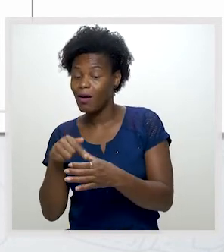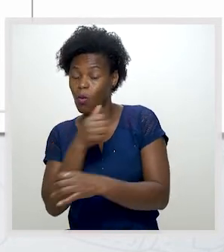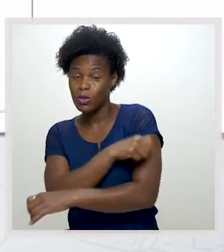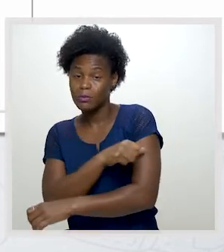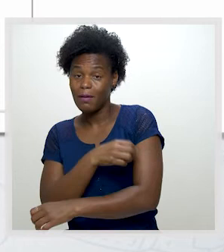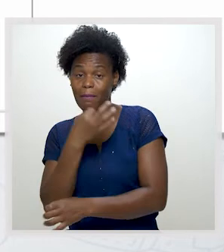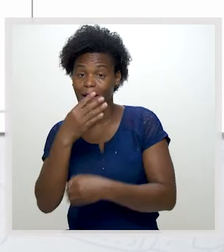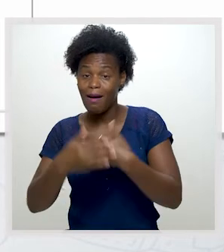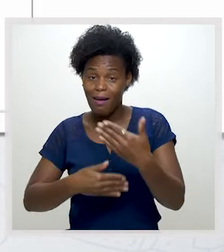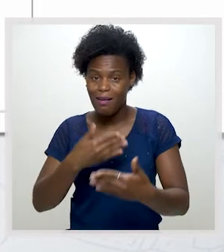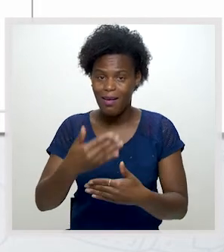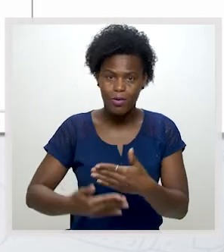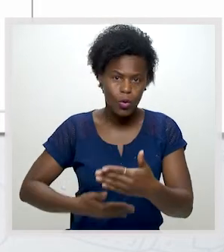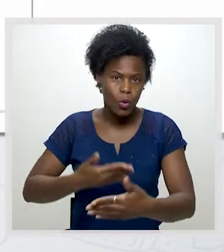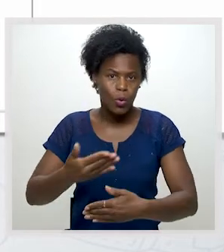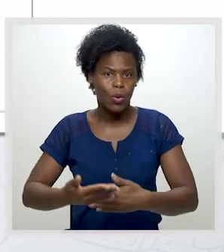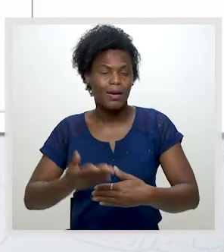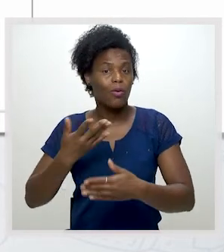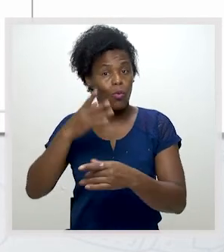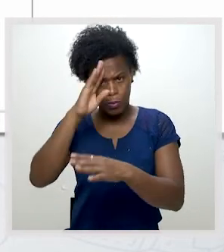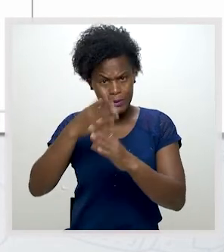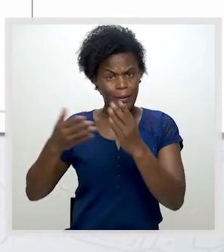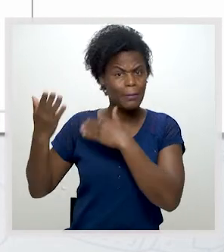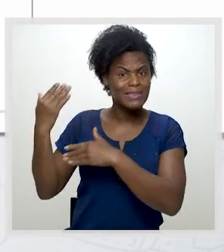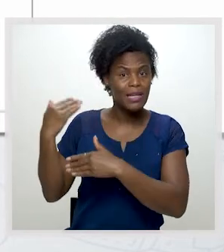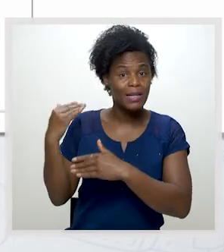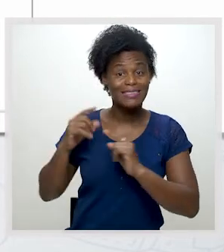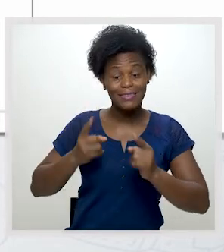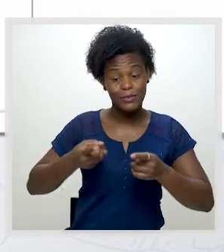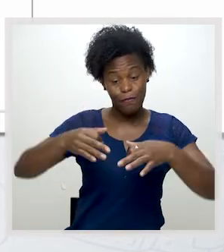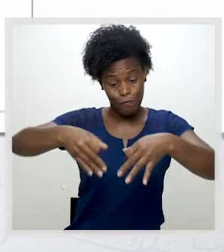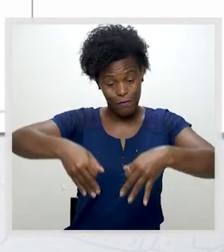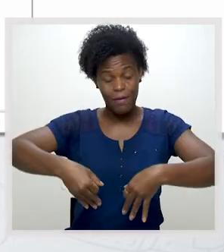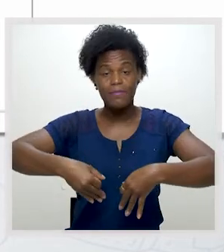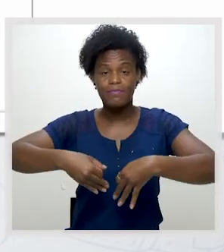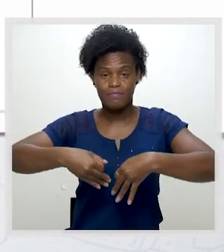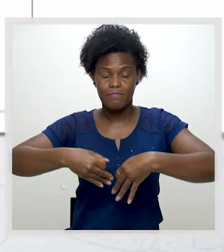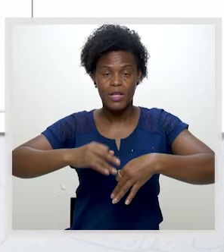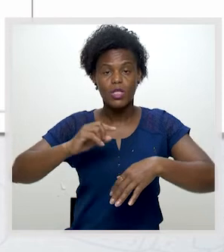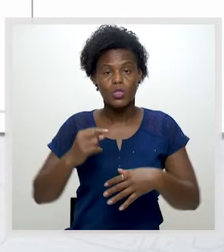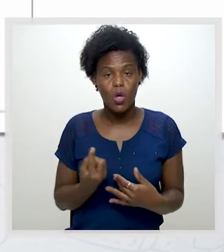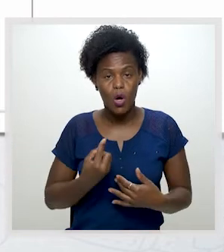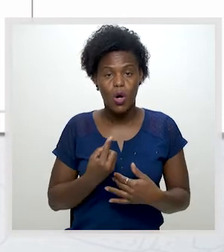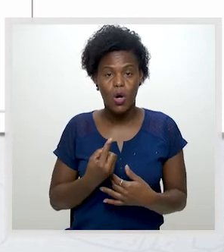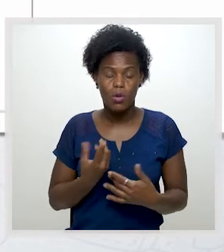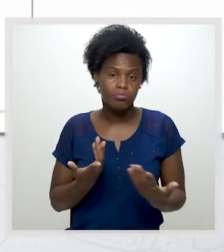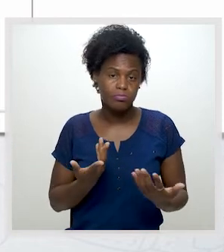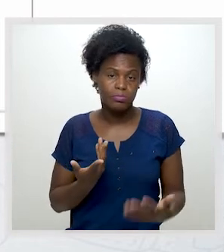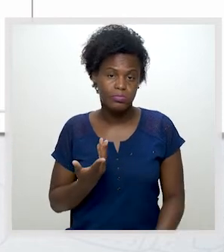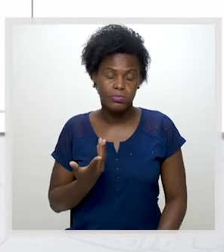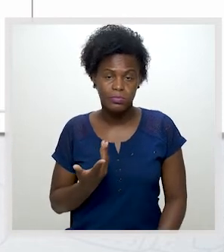d'une action en cours d'accomplissement dans le passé. Le début et la fin sont